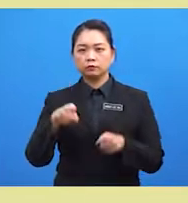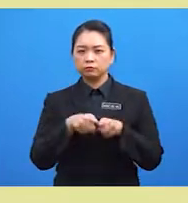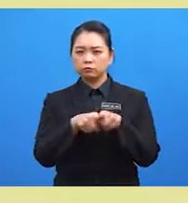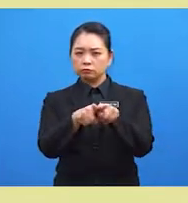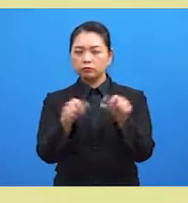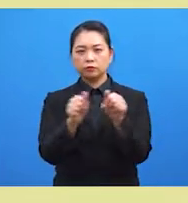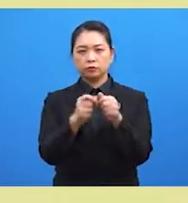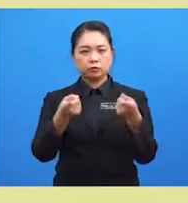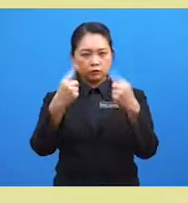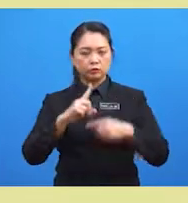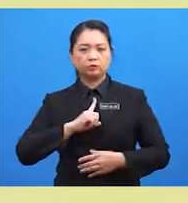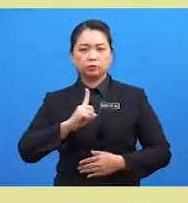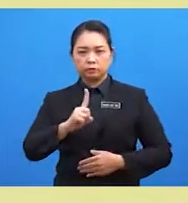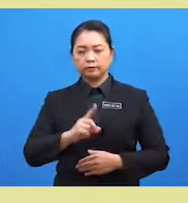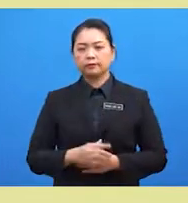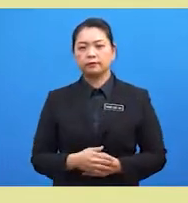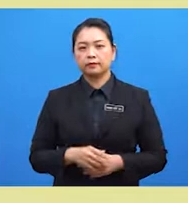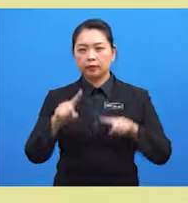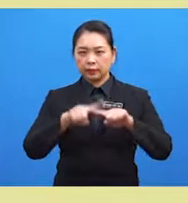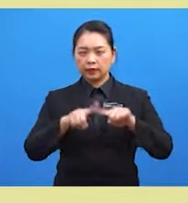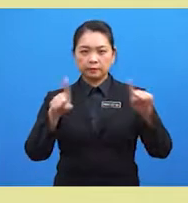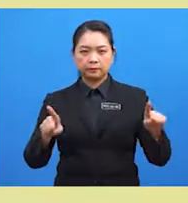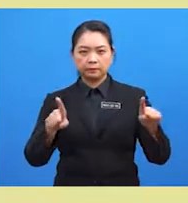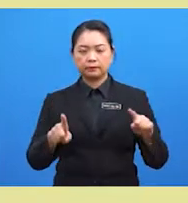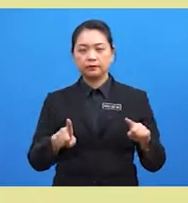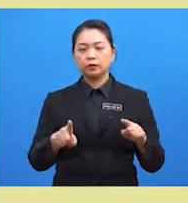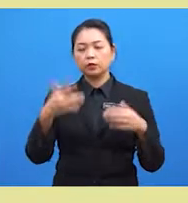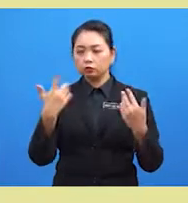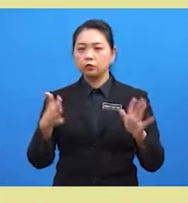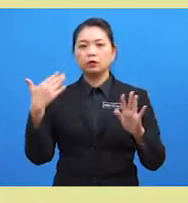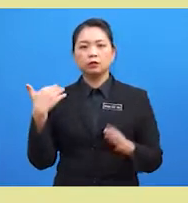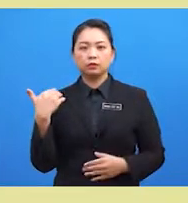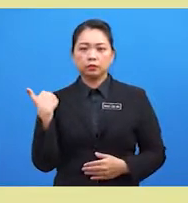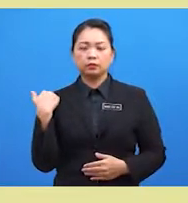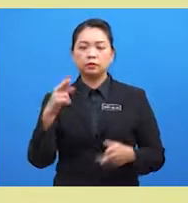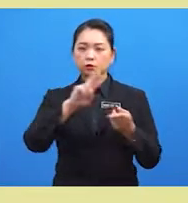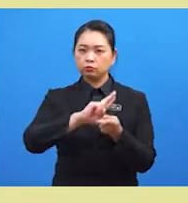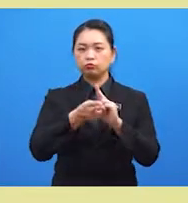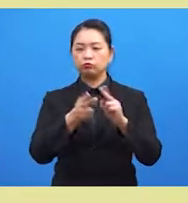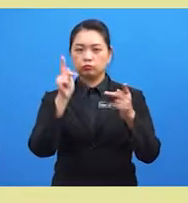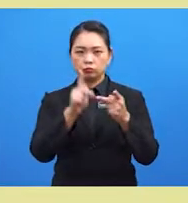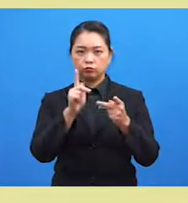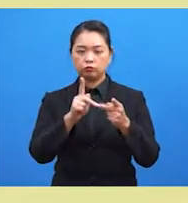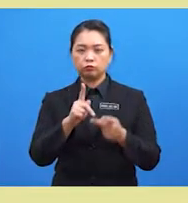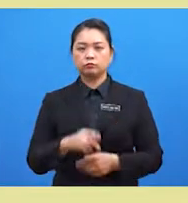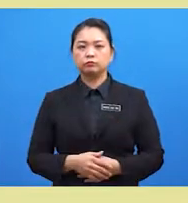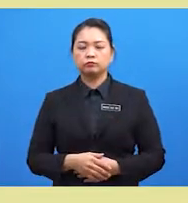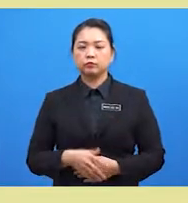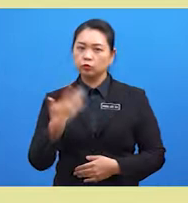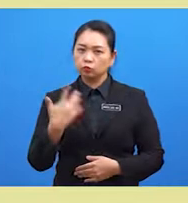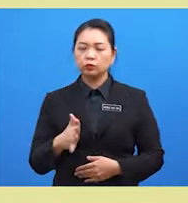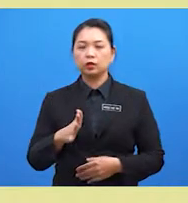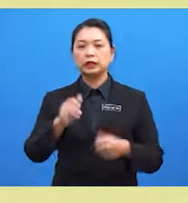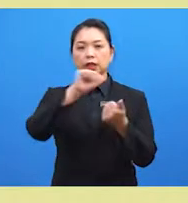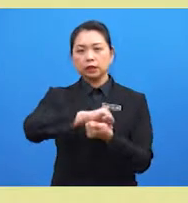Islam. Namun syair telah mengalami pengubahsuaian dan